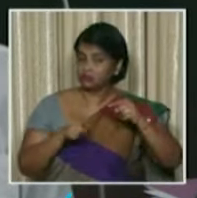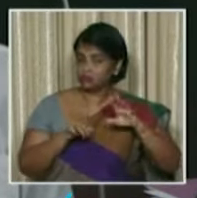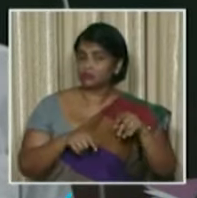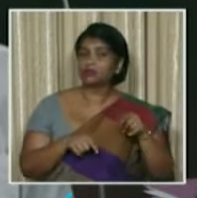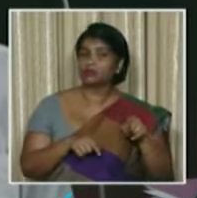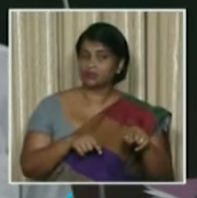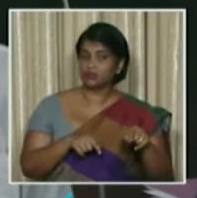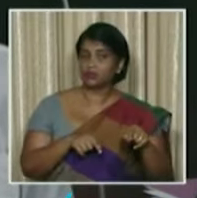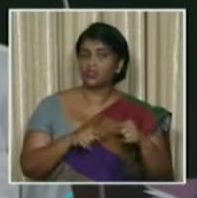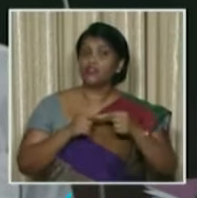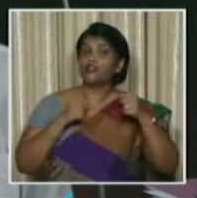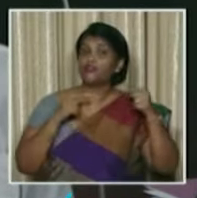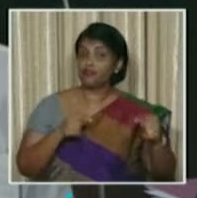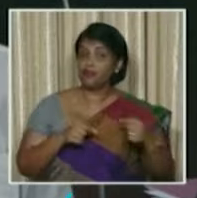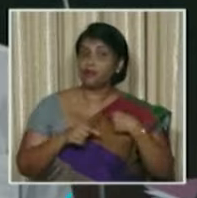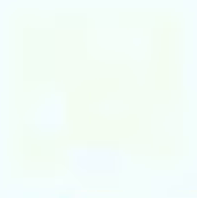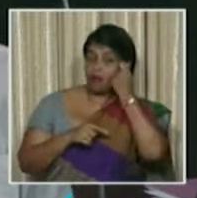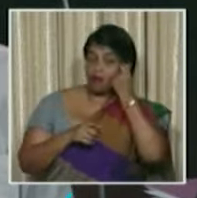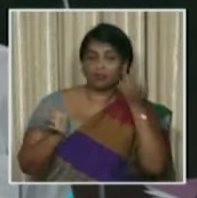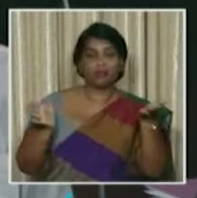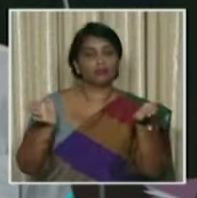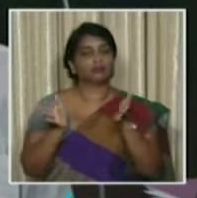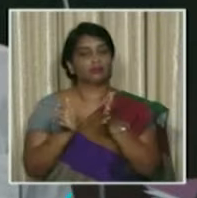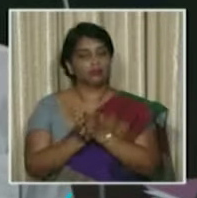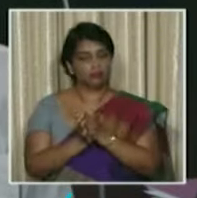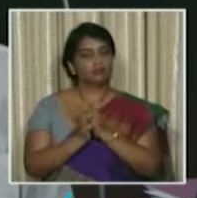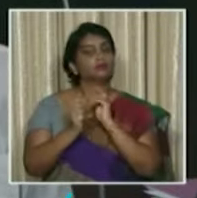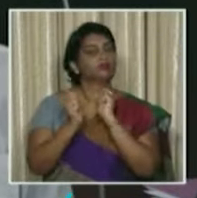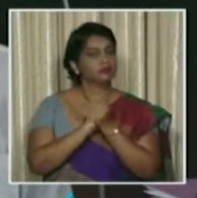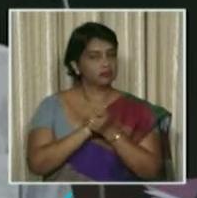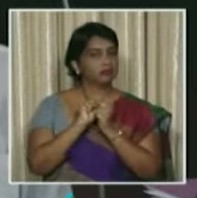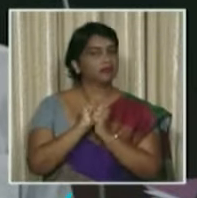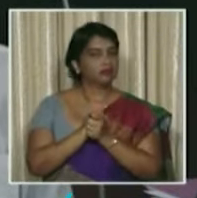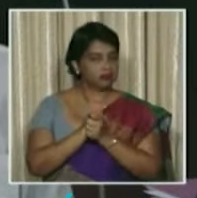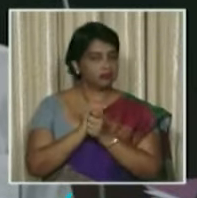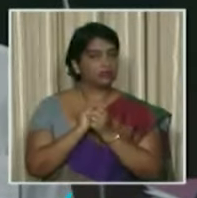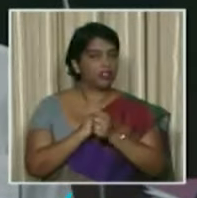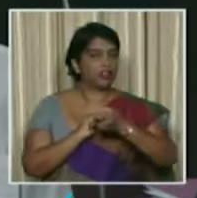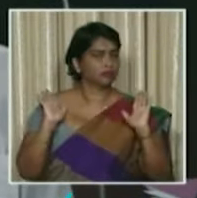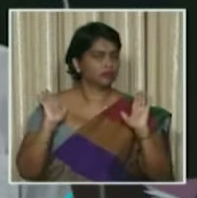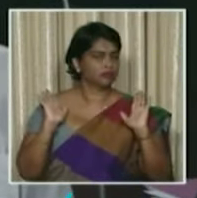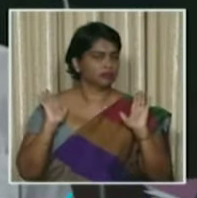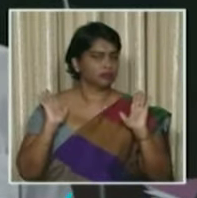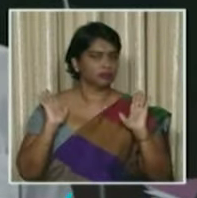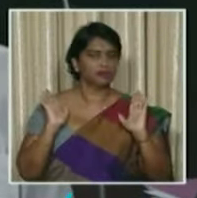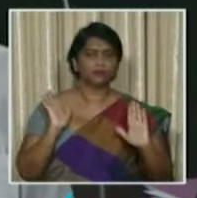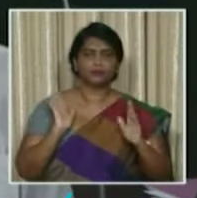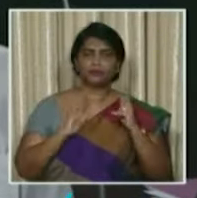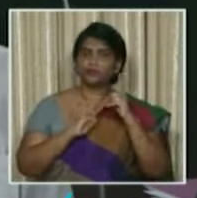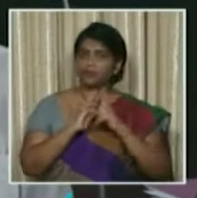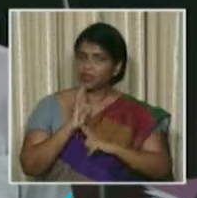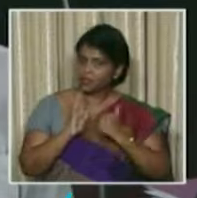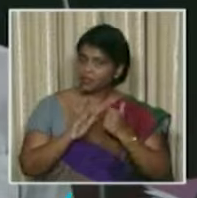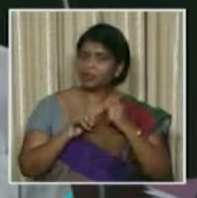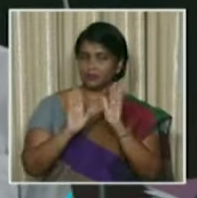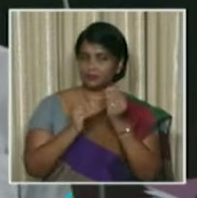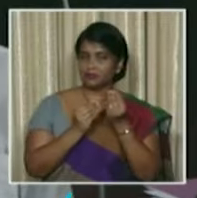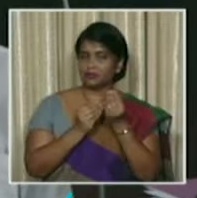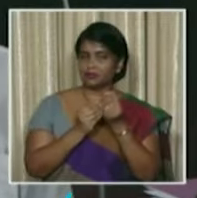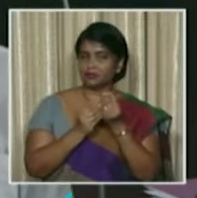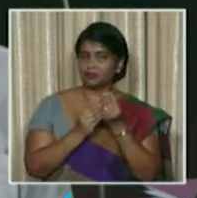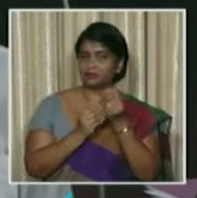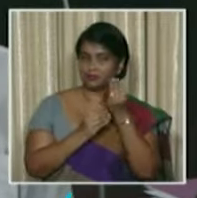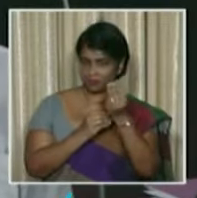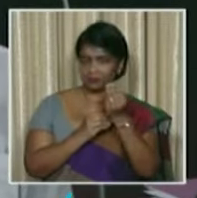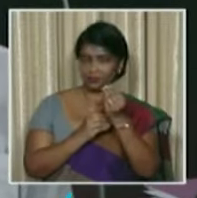තියෙන්නේ විපක්ෂයේ අදහසුත් එකතු කරලා වෙනස් කිරීමක් කරනවන එක කරලා අනුමත කරගන්නයි ජනවාරි මාසේ හරි දෙසැම්බර් මාසේ